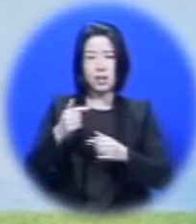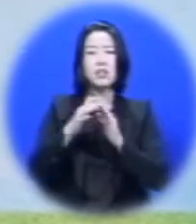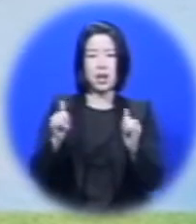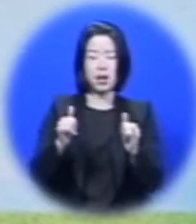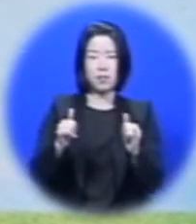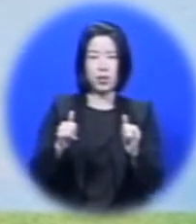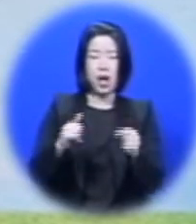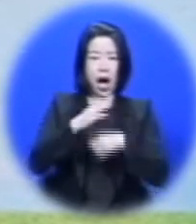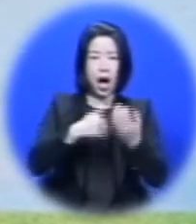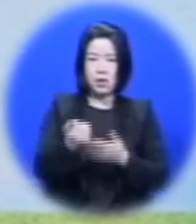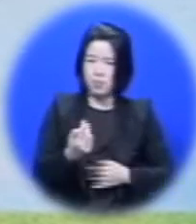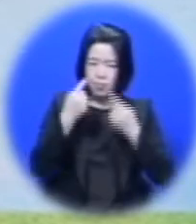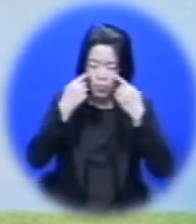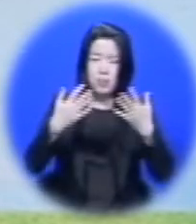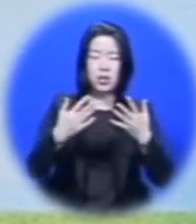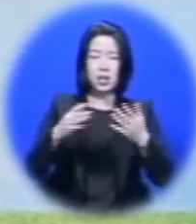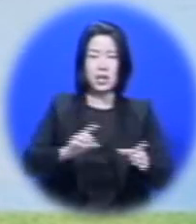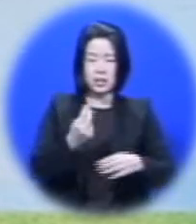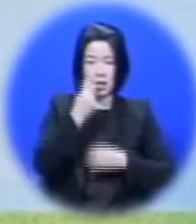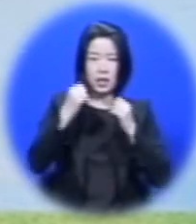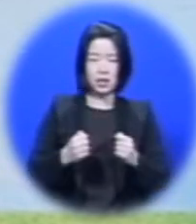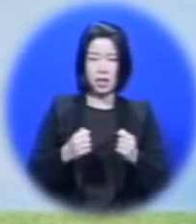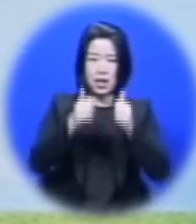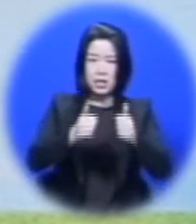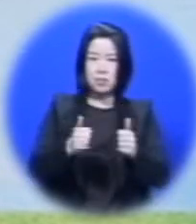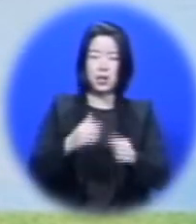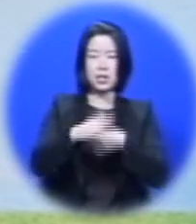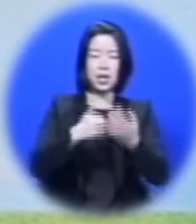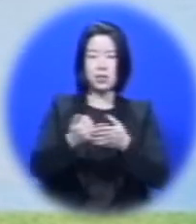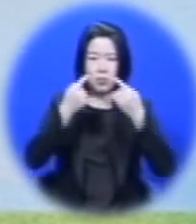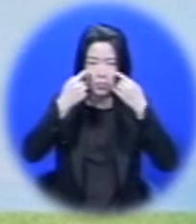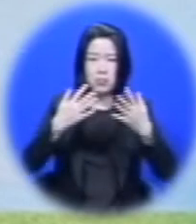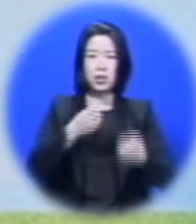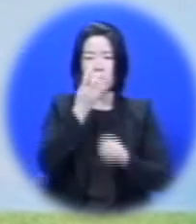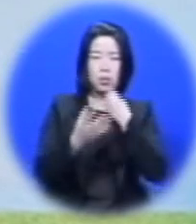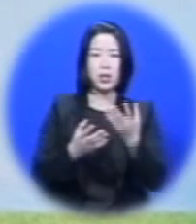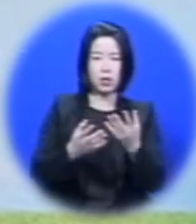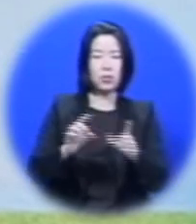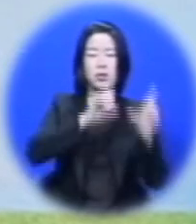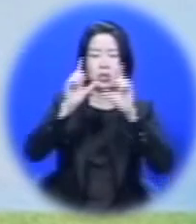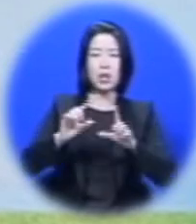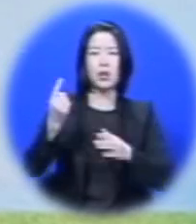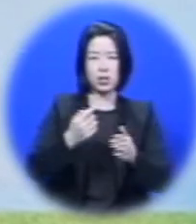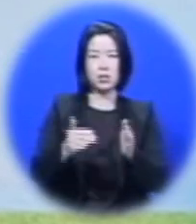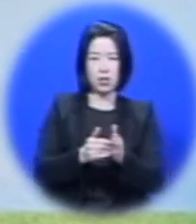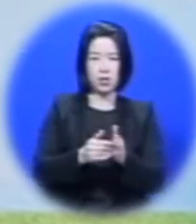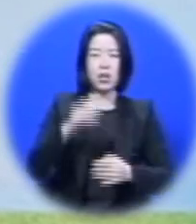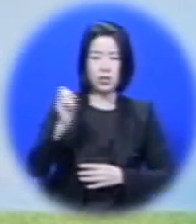하나님은 분명히 살아계시다. 심판하시는 하나님은 분명히 살아계시다. 그는 분명히 고백하고 살았어요.